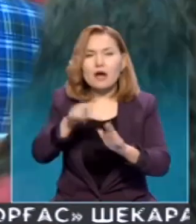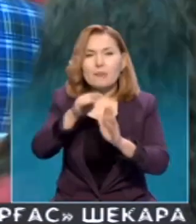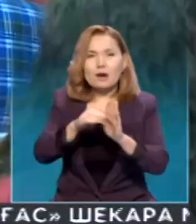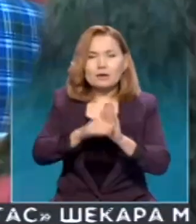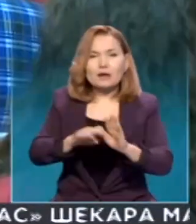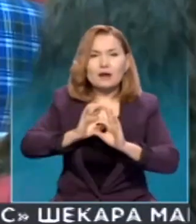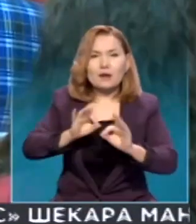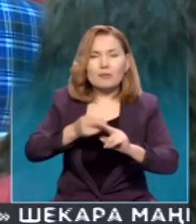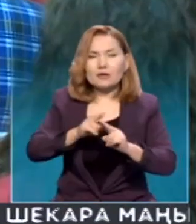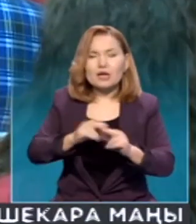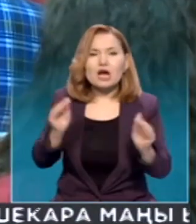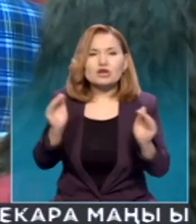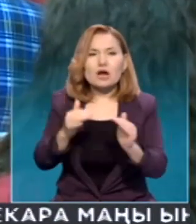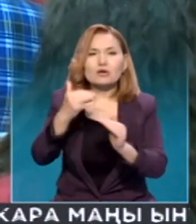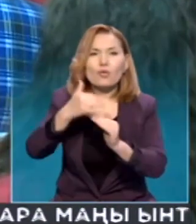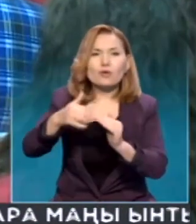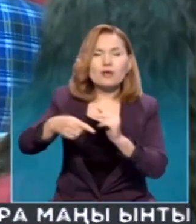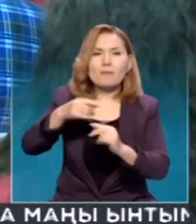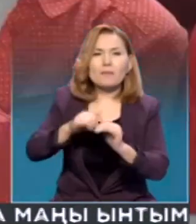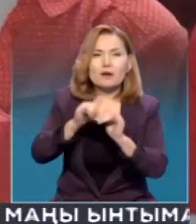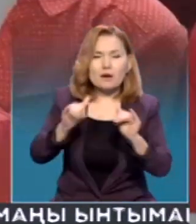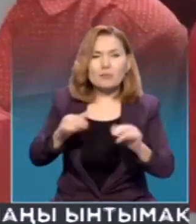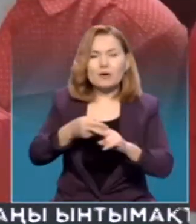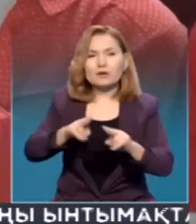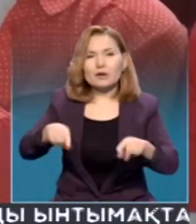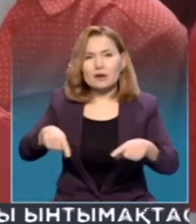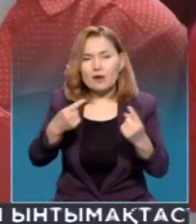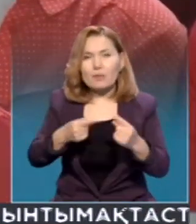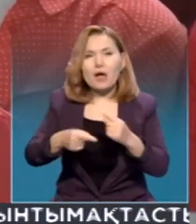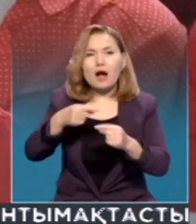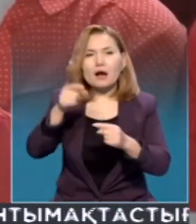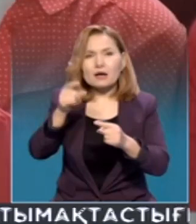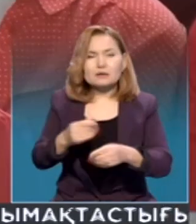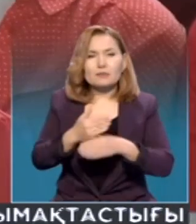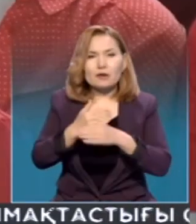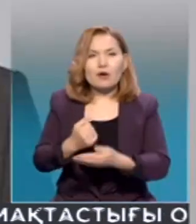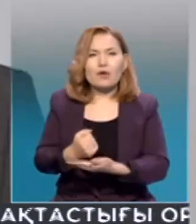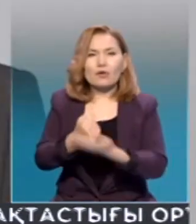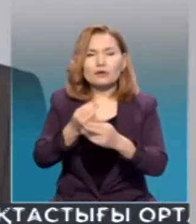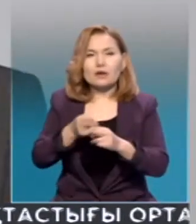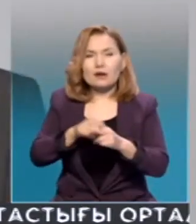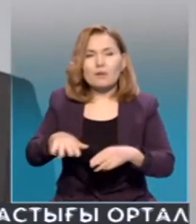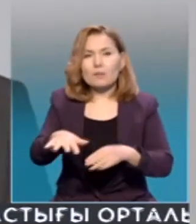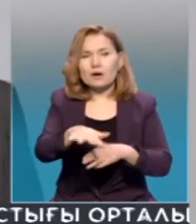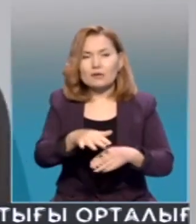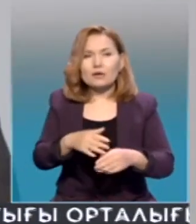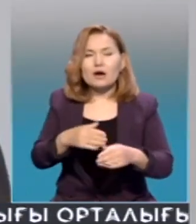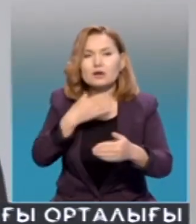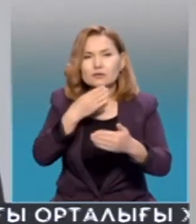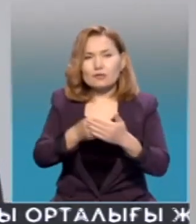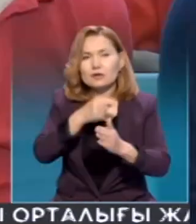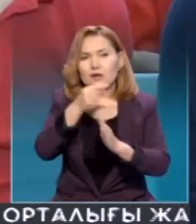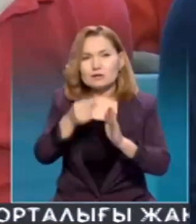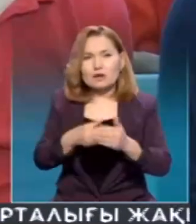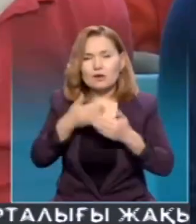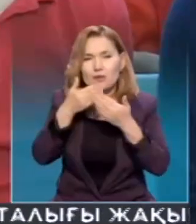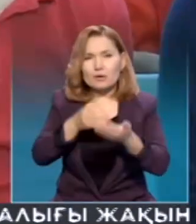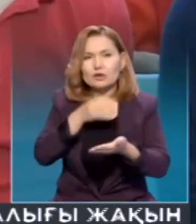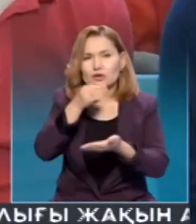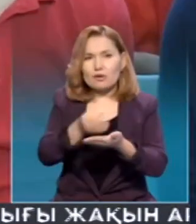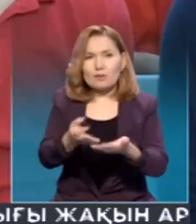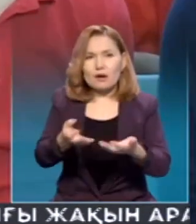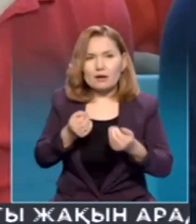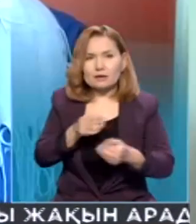таныстырды. Жиында шағын және орта бизнестің даму қарқыны, кәсіпкерлікті қолдау жайы айтылды. Өңірдің азаматтары өздері мазалаған сұрақтарын қойып, жауап